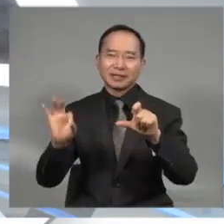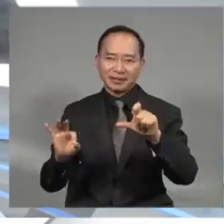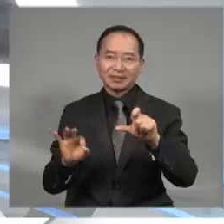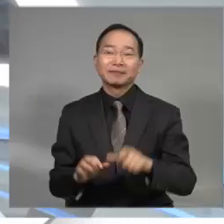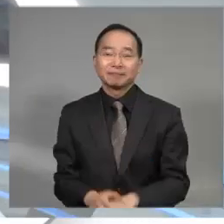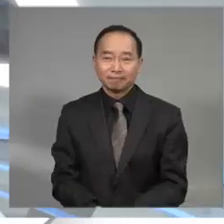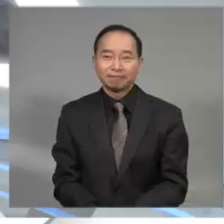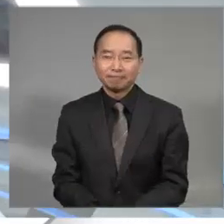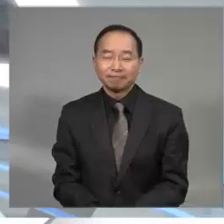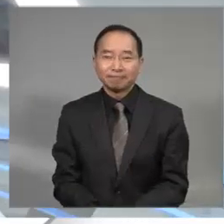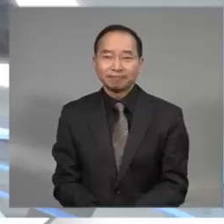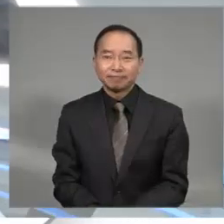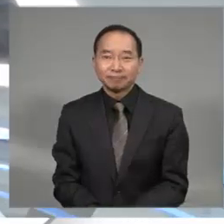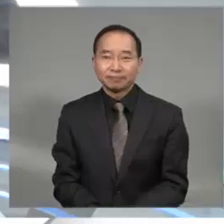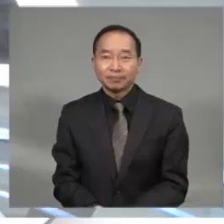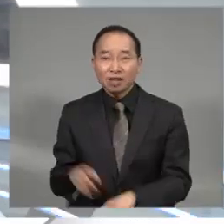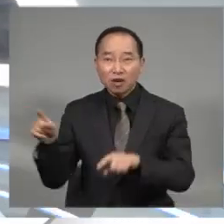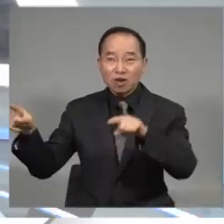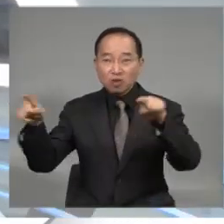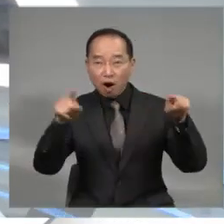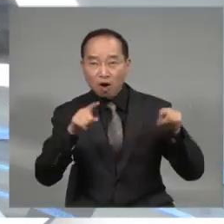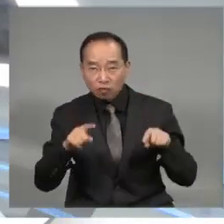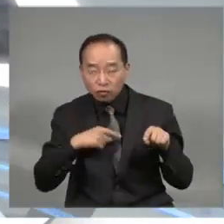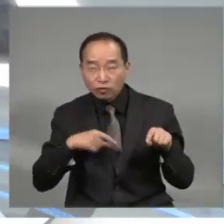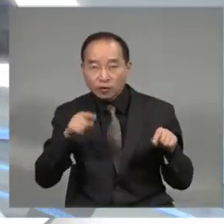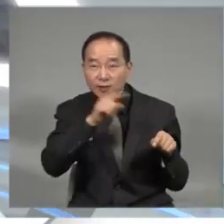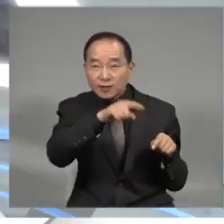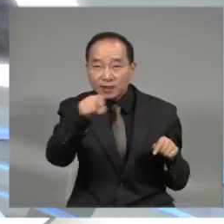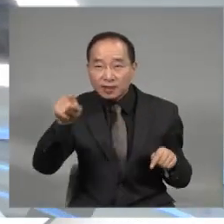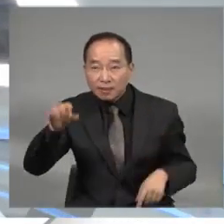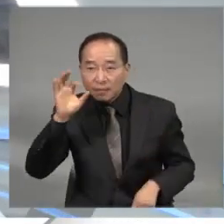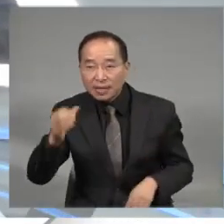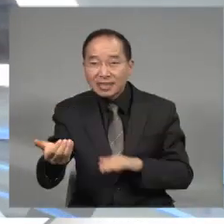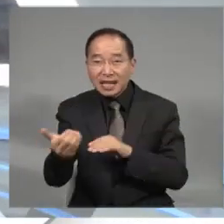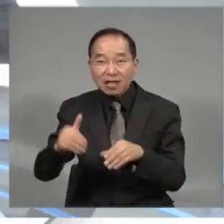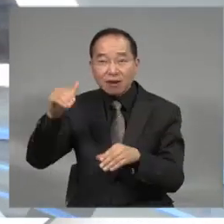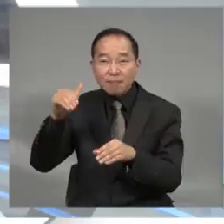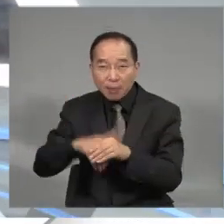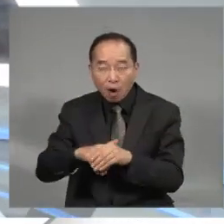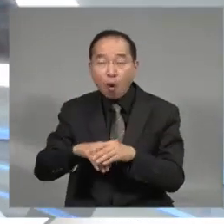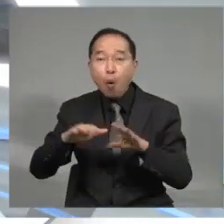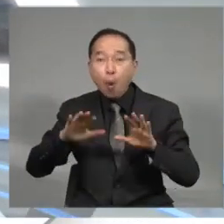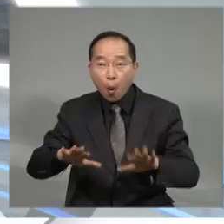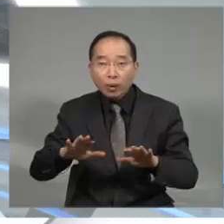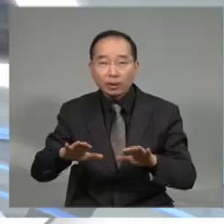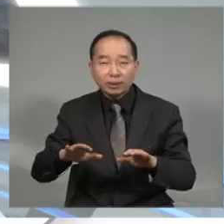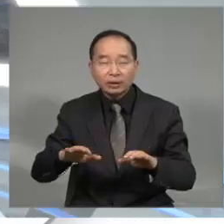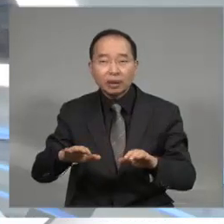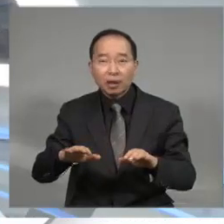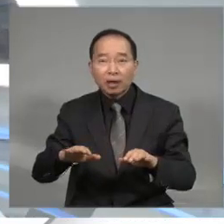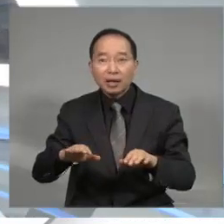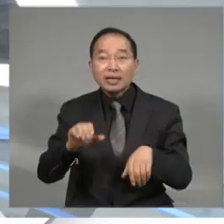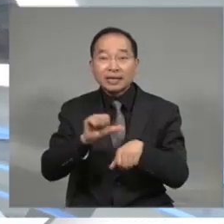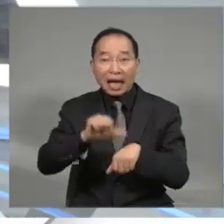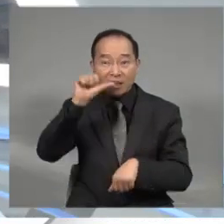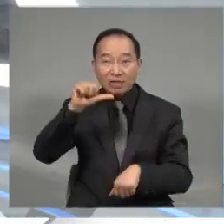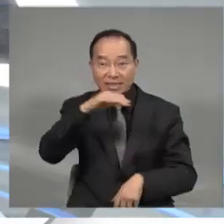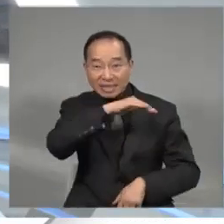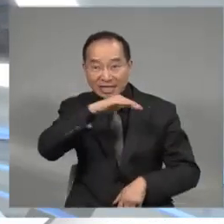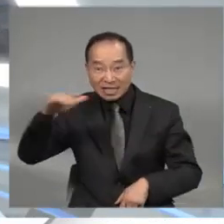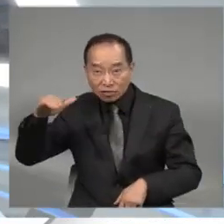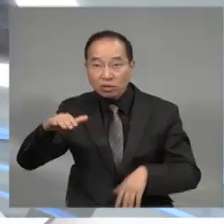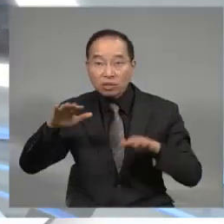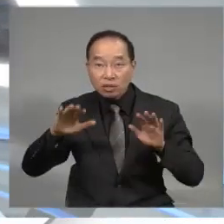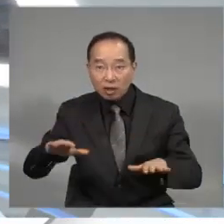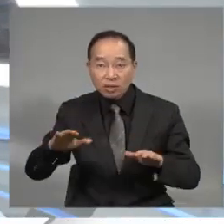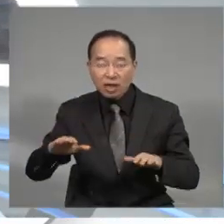있네요. 네, 전국적으로 살펴보겠습니다. 사전투표 1일차죠. 17시, 오후 5시 기준